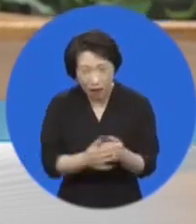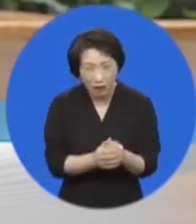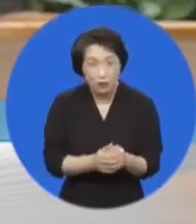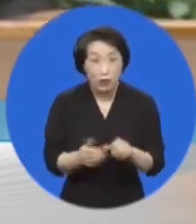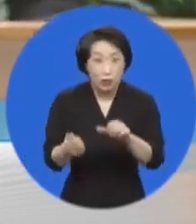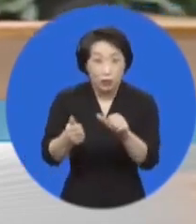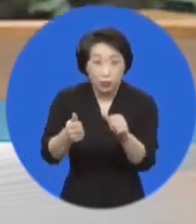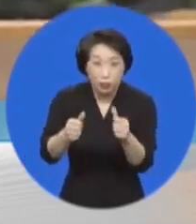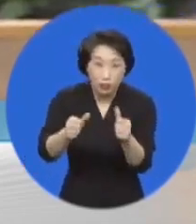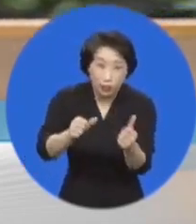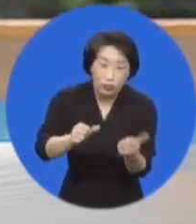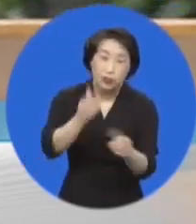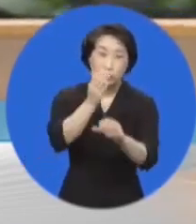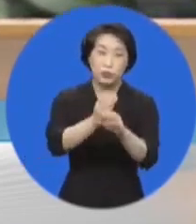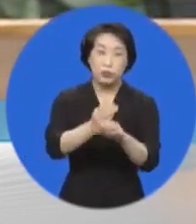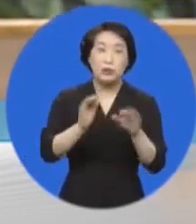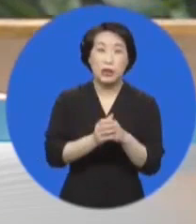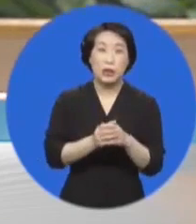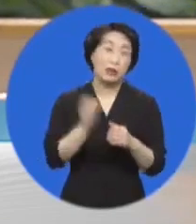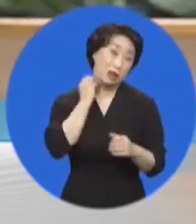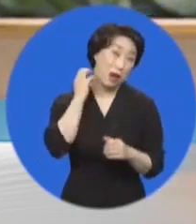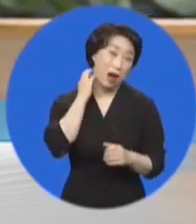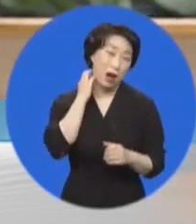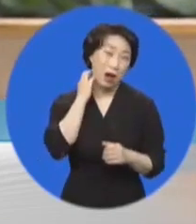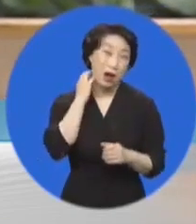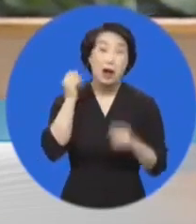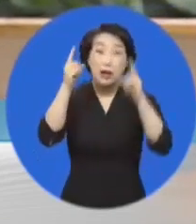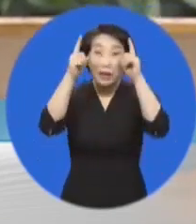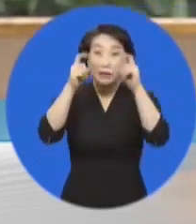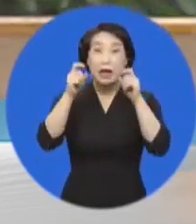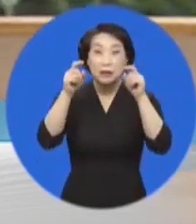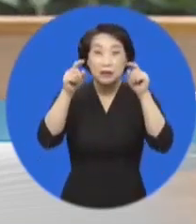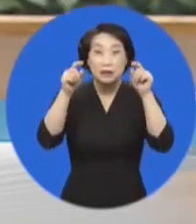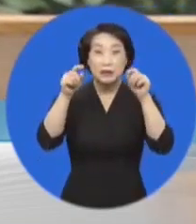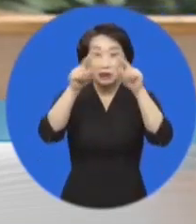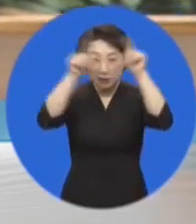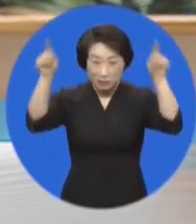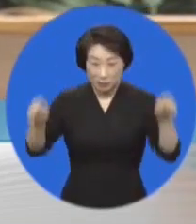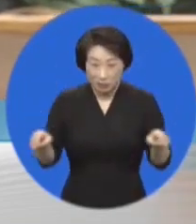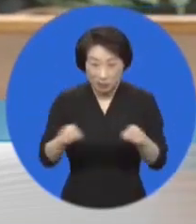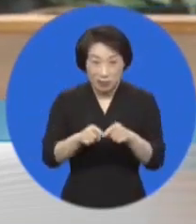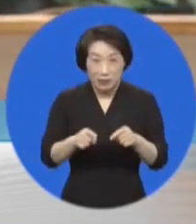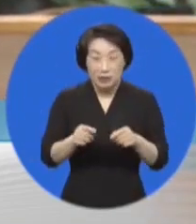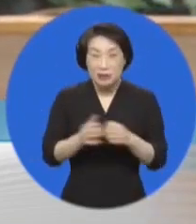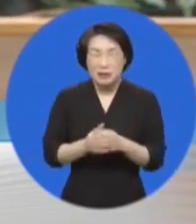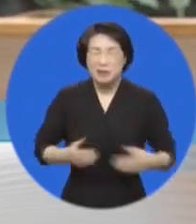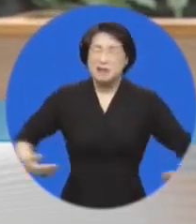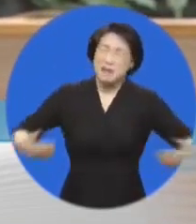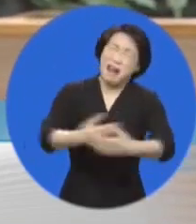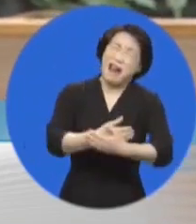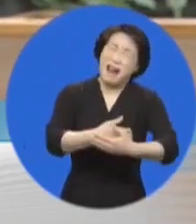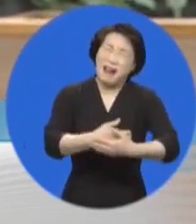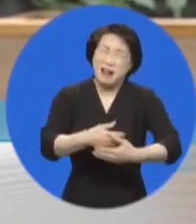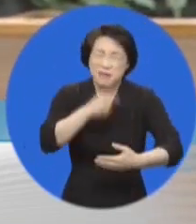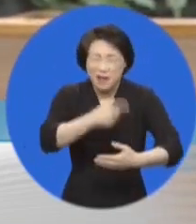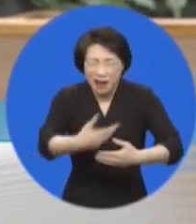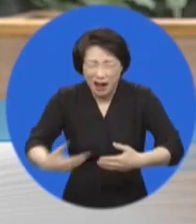김정일, 김일성 초상화를 가슴에 꽉 끌어안고 죽는데요.